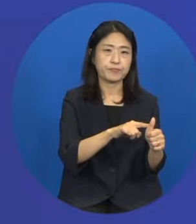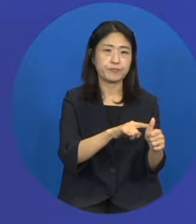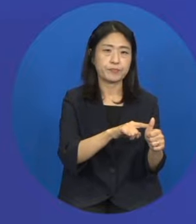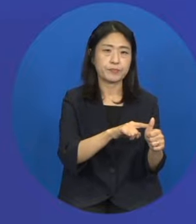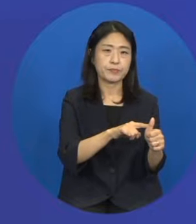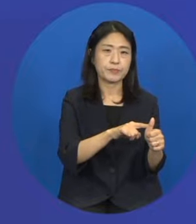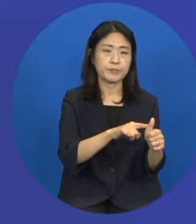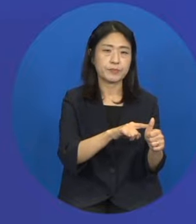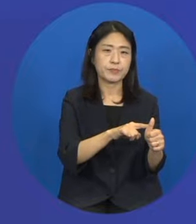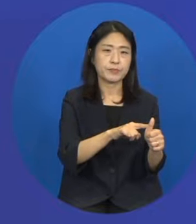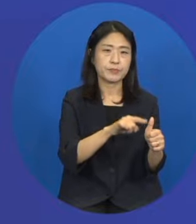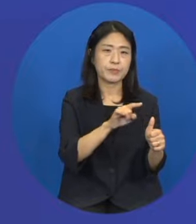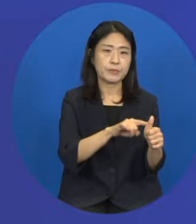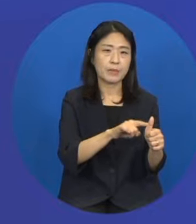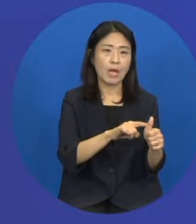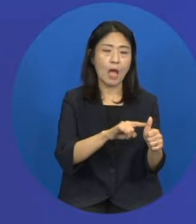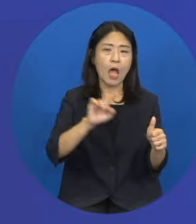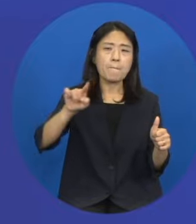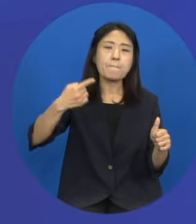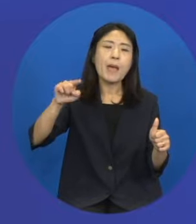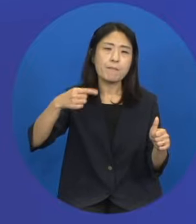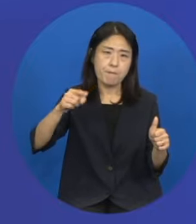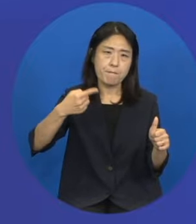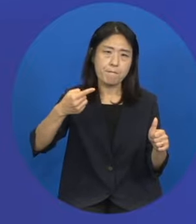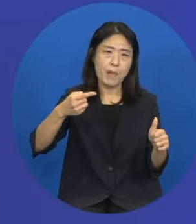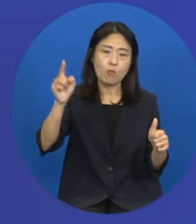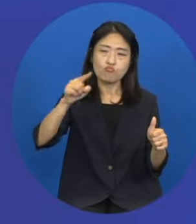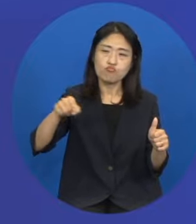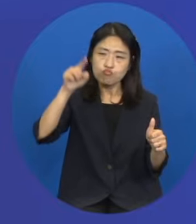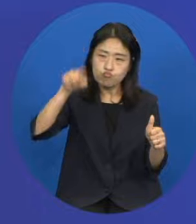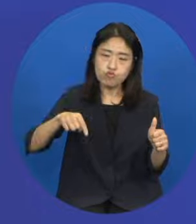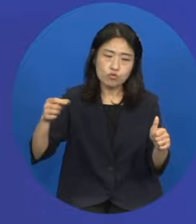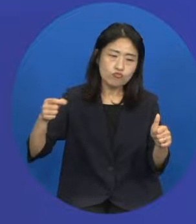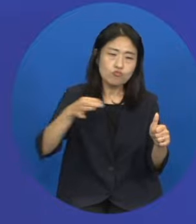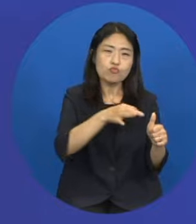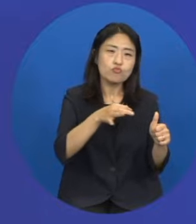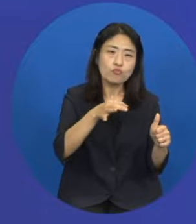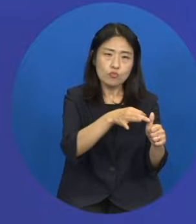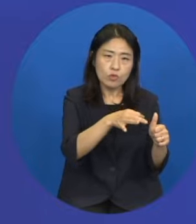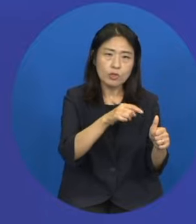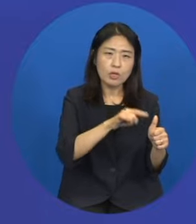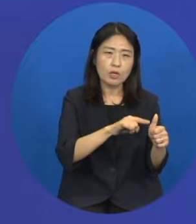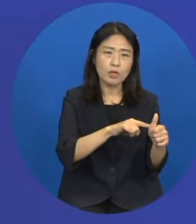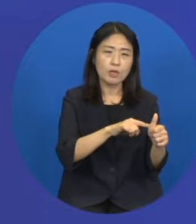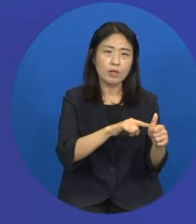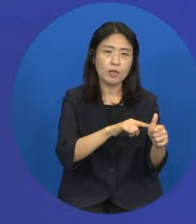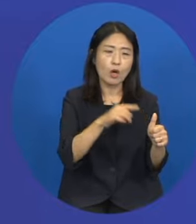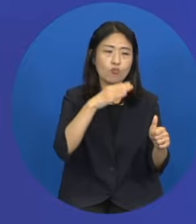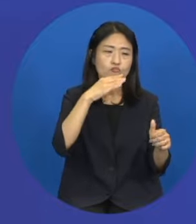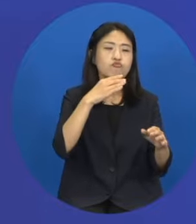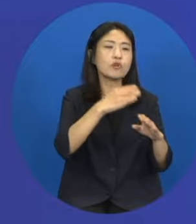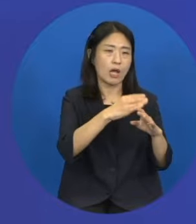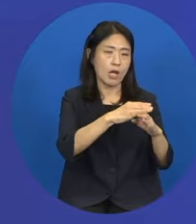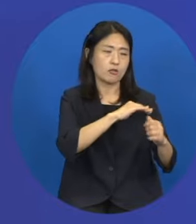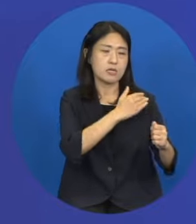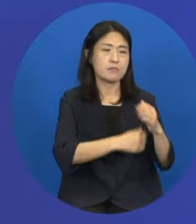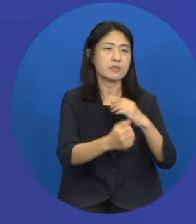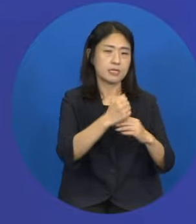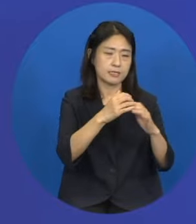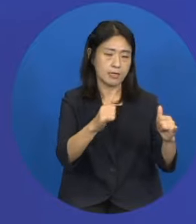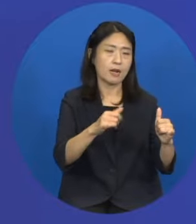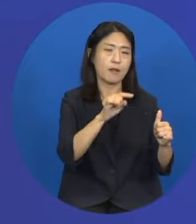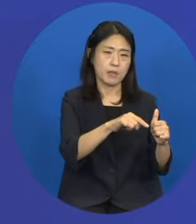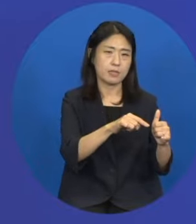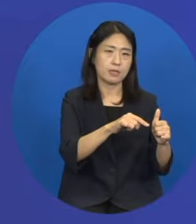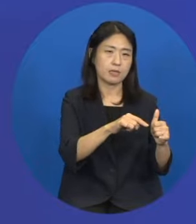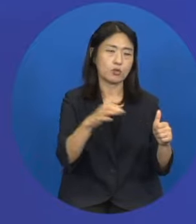권력의 최측근을 통해서 100만 불을 줄 테니까 임현수 목사님 풀어달라, 뭐 이렇게 또한 간곡하게 부탁한 일도 있었다고